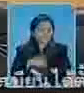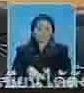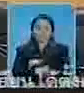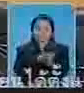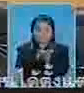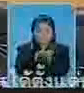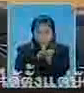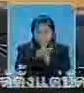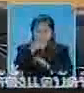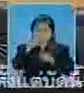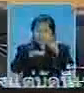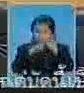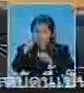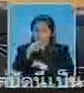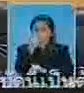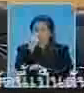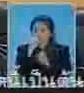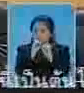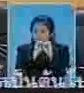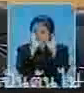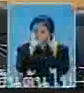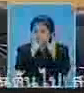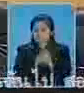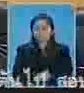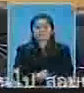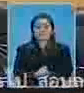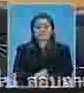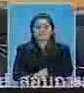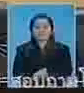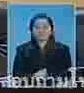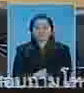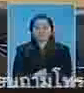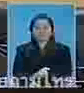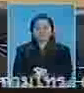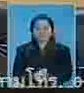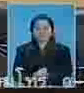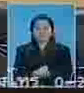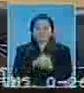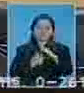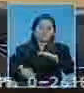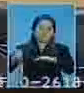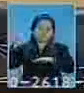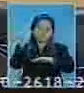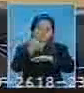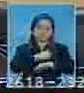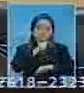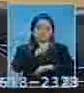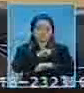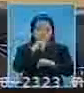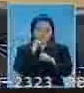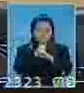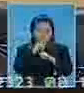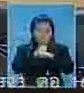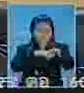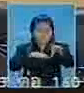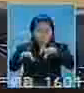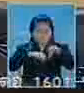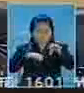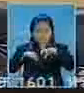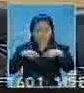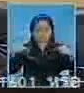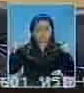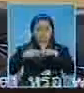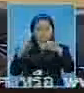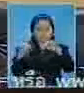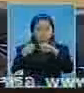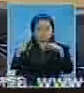ตนะครับเปรียบเทียบเพื่อให้มีความชัดเจนตอนที่เราเข้ามารับภาระหน้าที่นั้นอยู่ในช่วงวิกฤตท